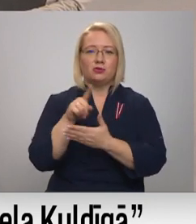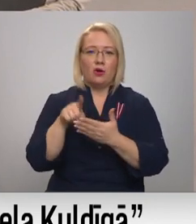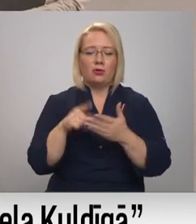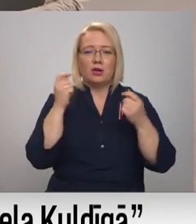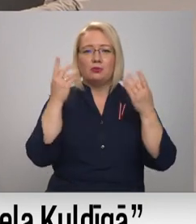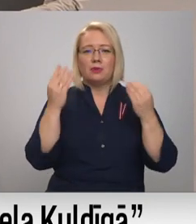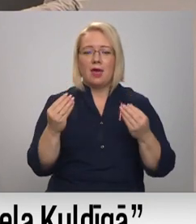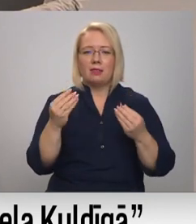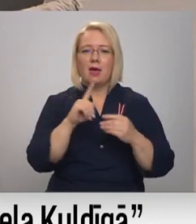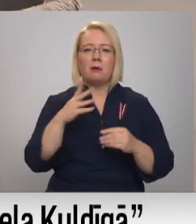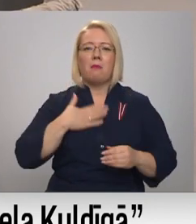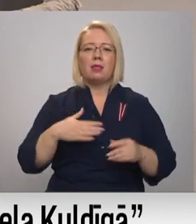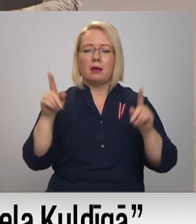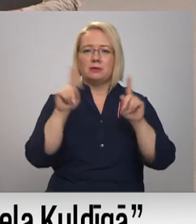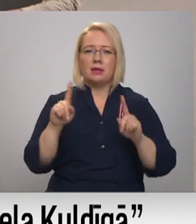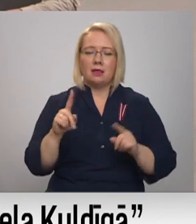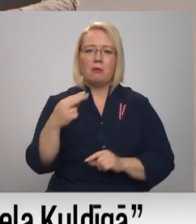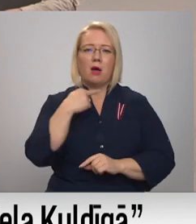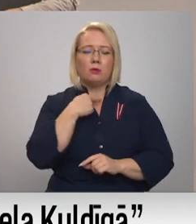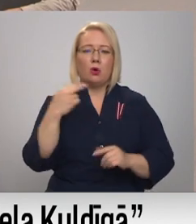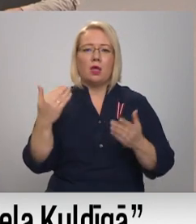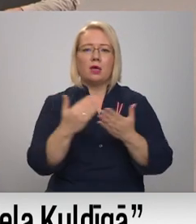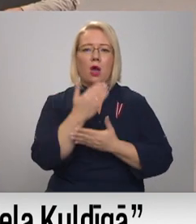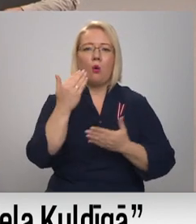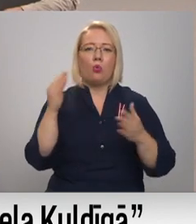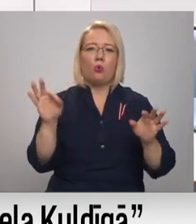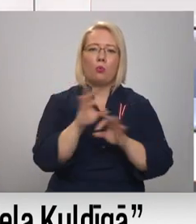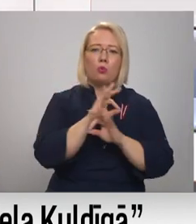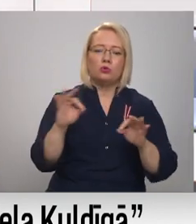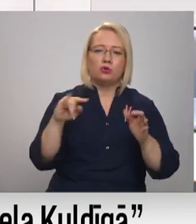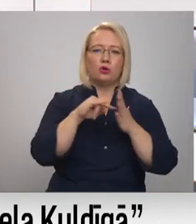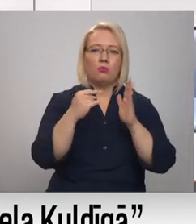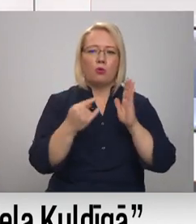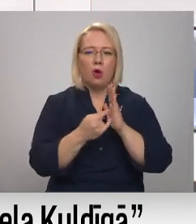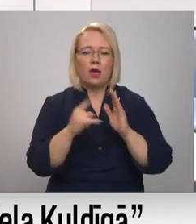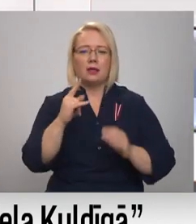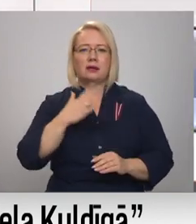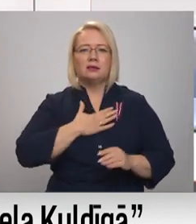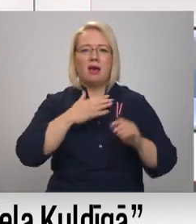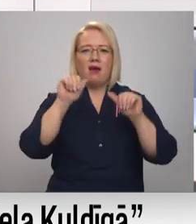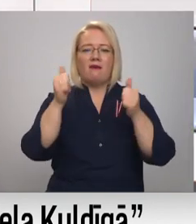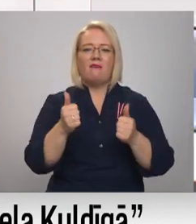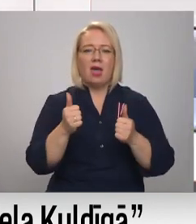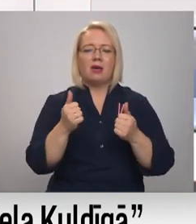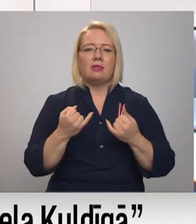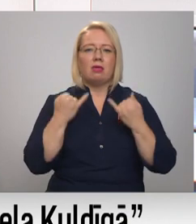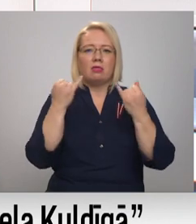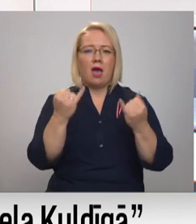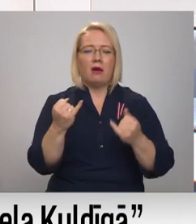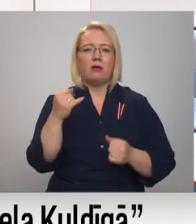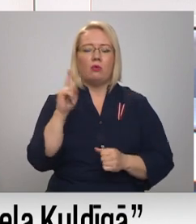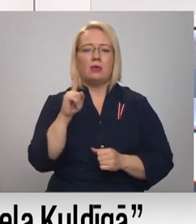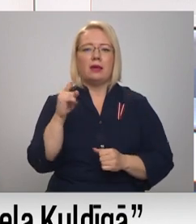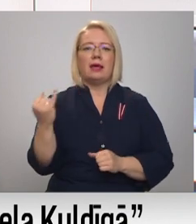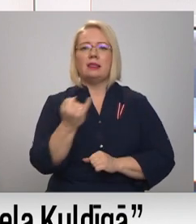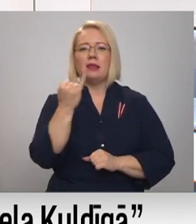ir pārsteigumi, dāvanas. Un jauna mūziķa projekti īstenībā arī bieži vien ir tā kā tāda sava veida dāvana. Jums ir tapis kas interesants un varbūt pirms